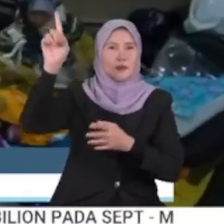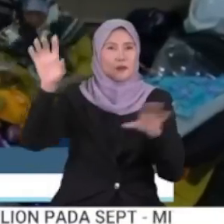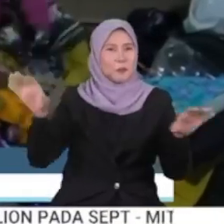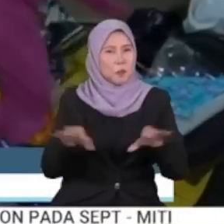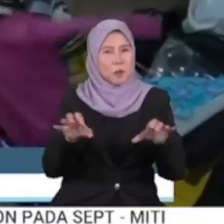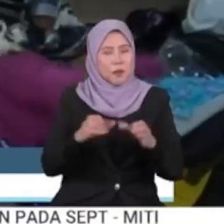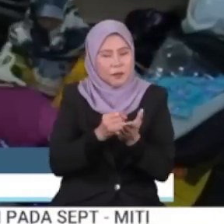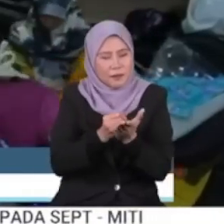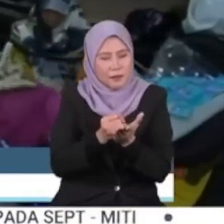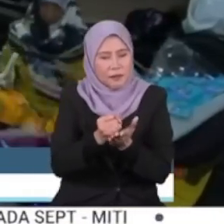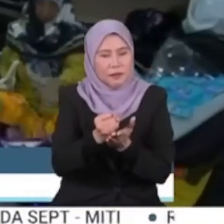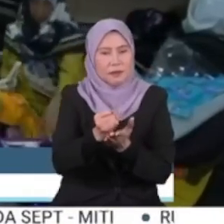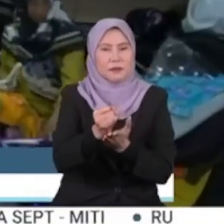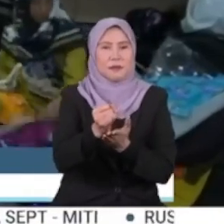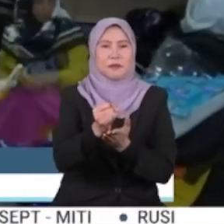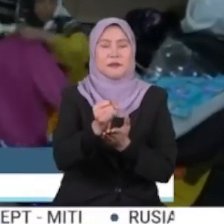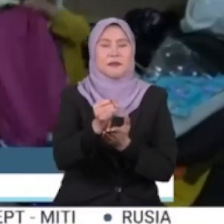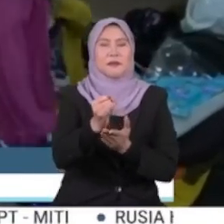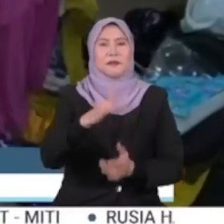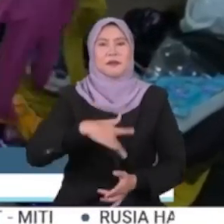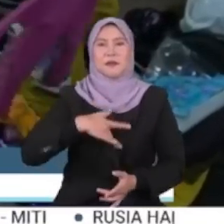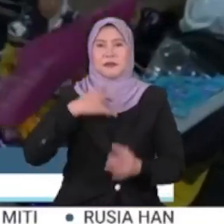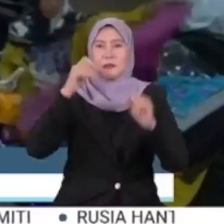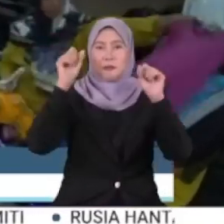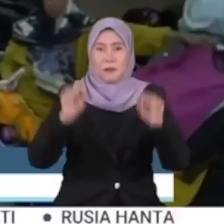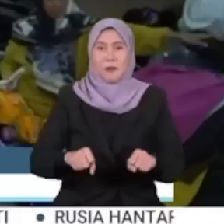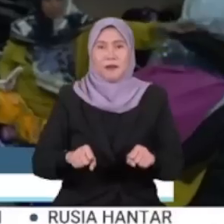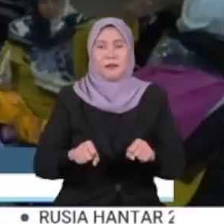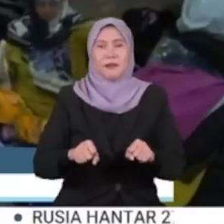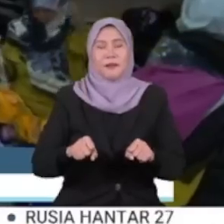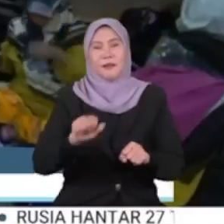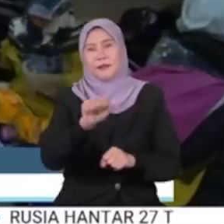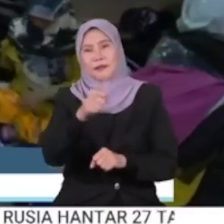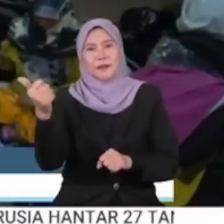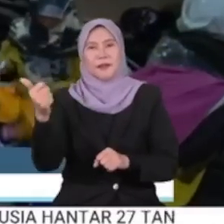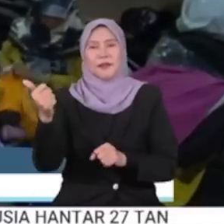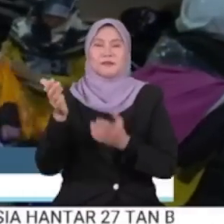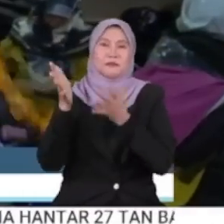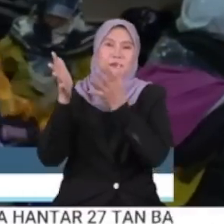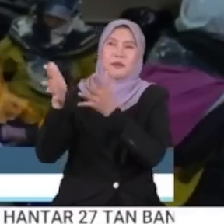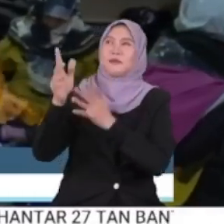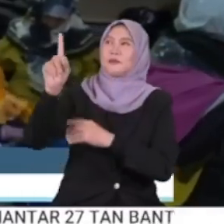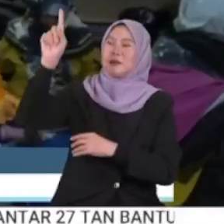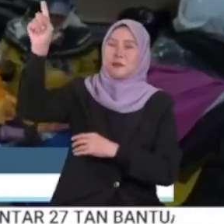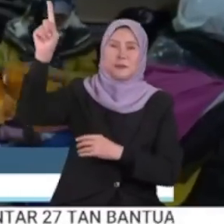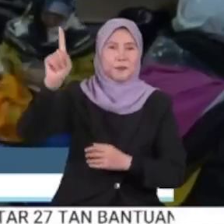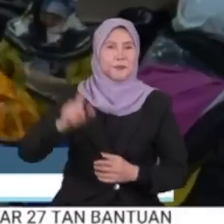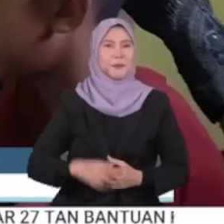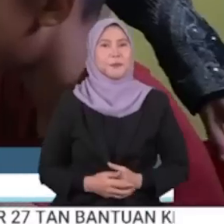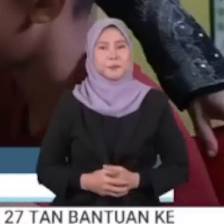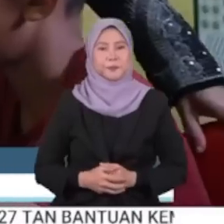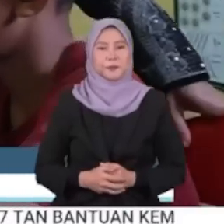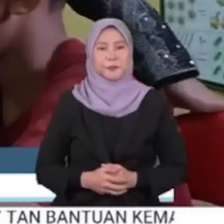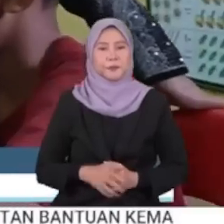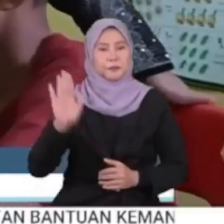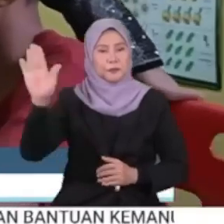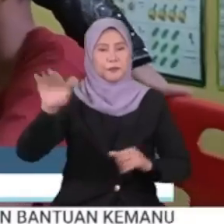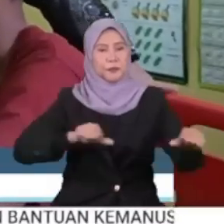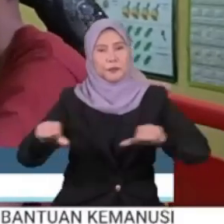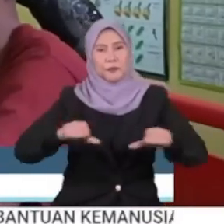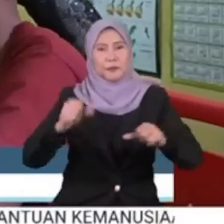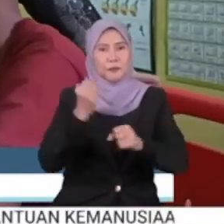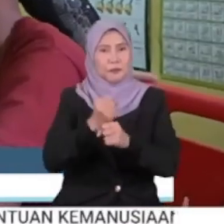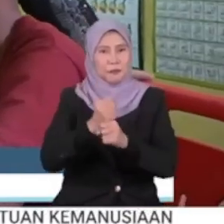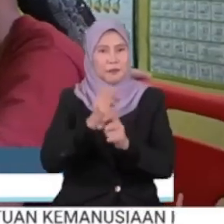buat seikhlas yang kita rasa mampu, selebihnya kita serah pada Allah. Beliau yang aktif dalam